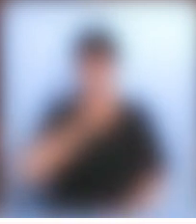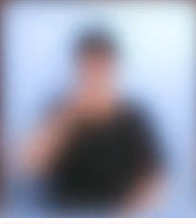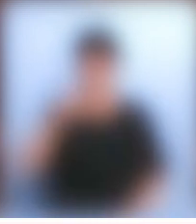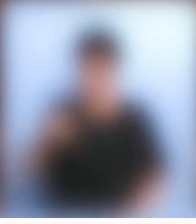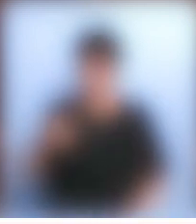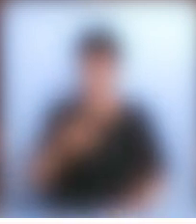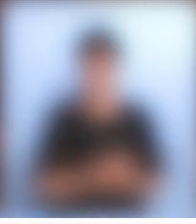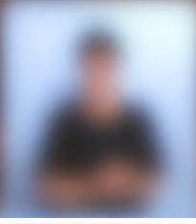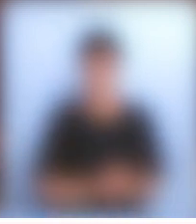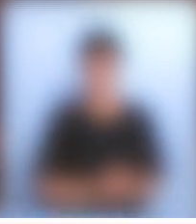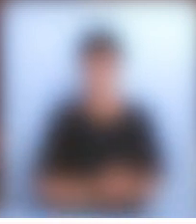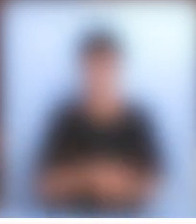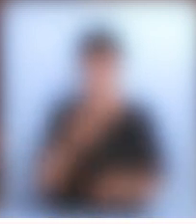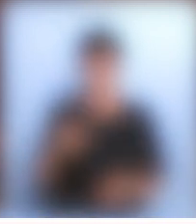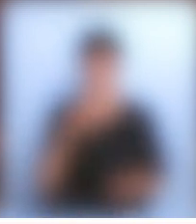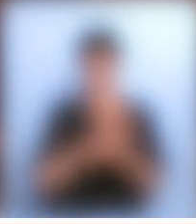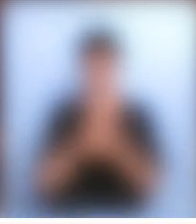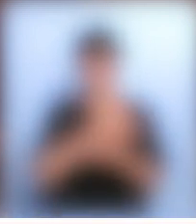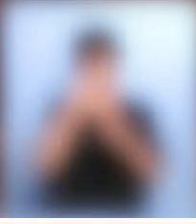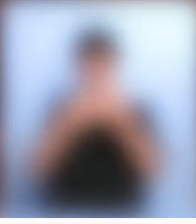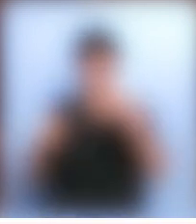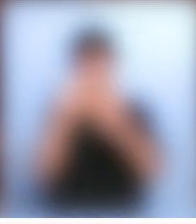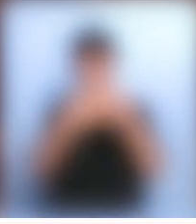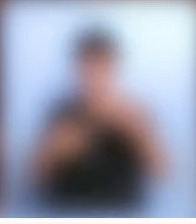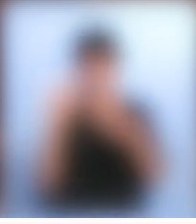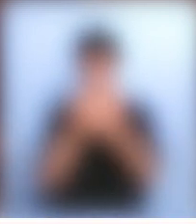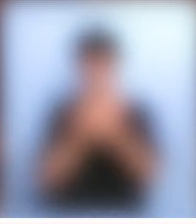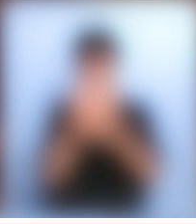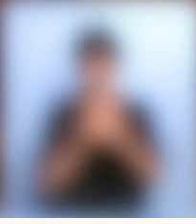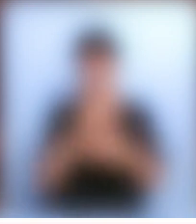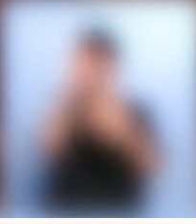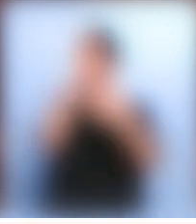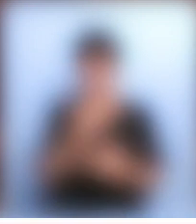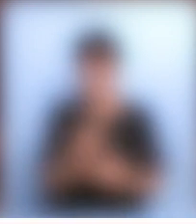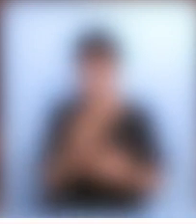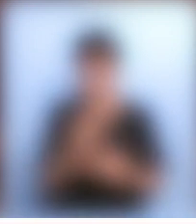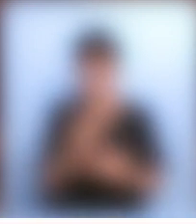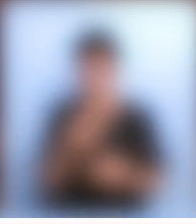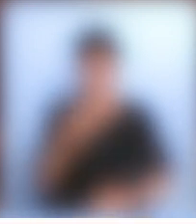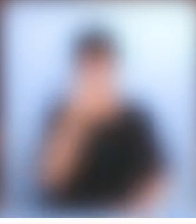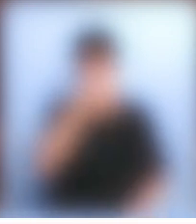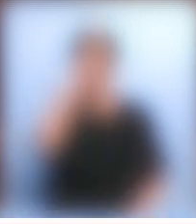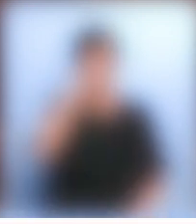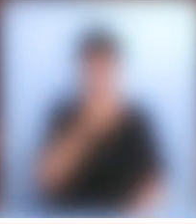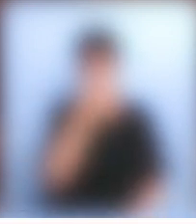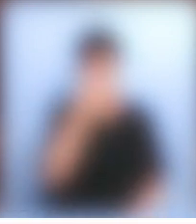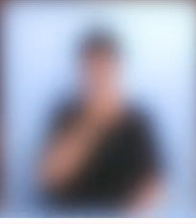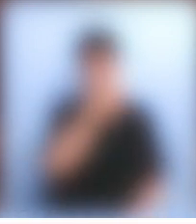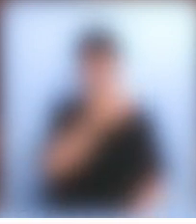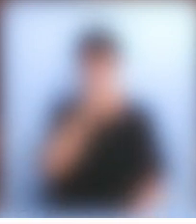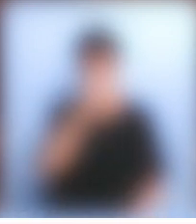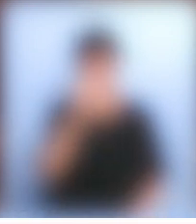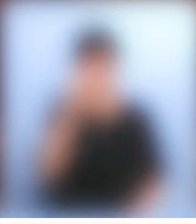你有冇一個組織係七八十年唔去做 review 嘅啊？香港政府都是1973年請